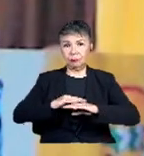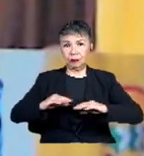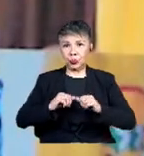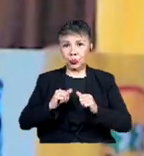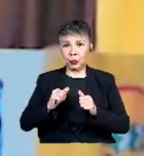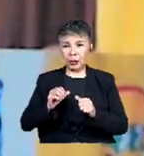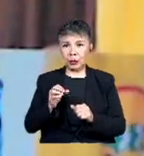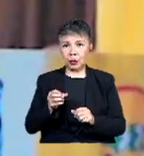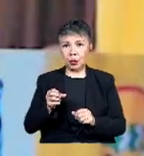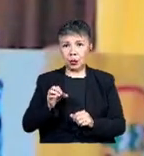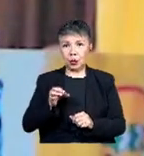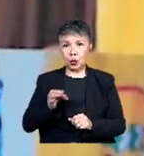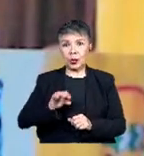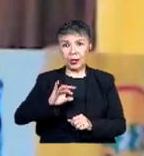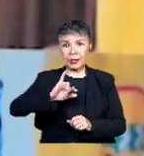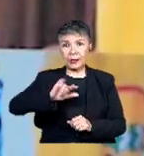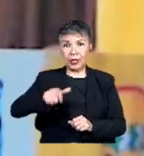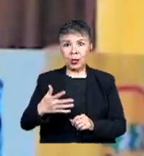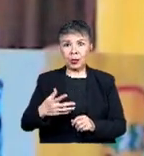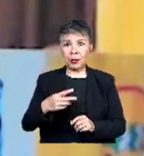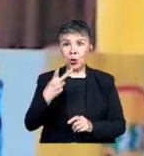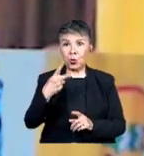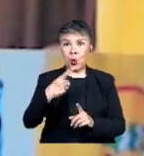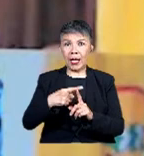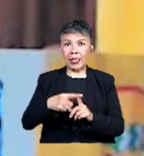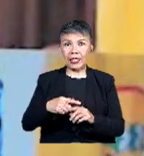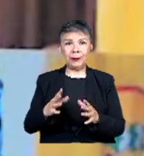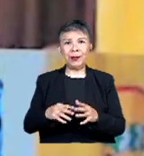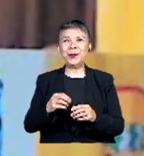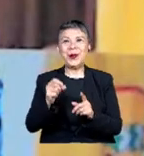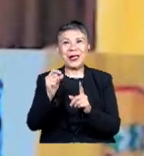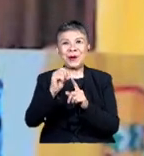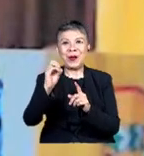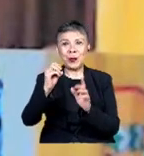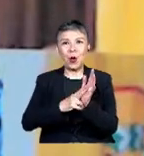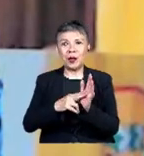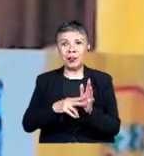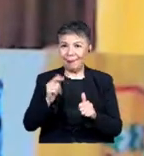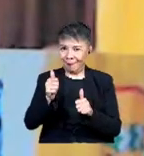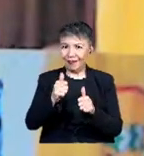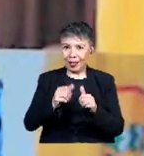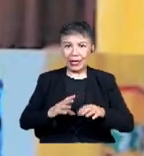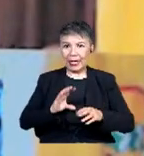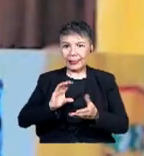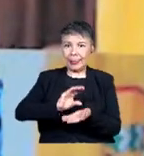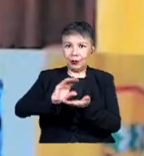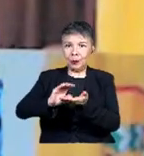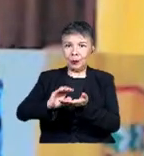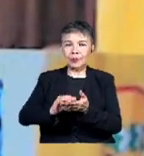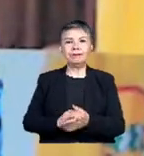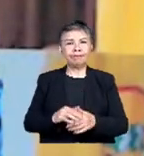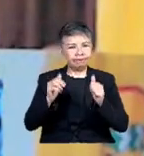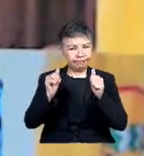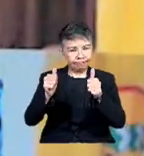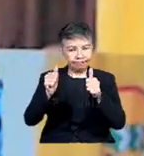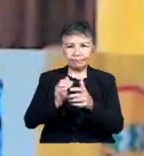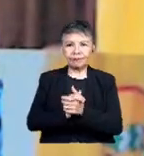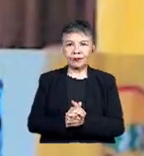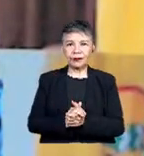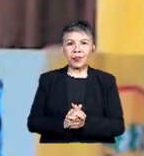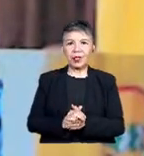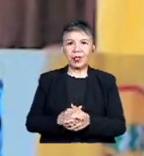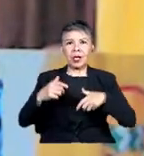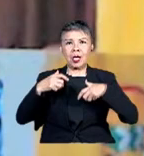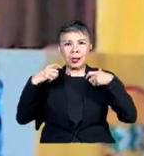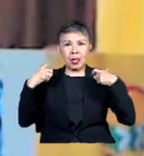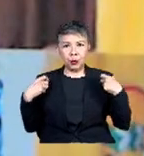Kota Jayapura dua kali lipat lagi dari kebaik Mas Pon. Ini luar biasa. Dalam pelepasan yang dilakukan Bapak Gubernur,